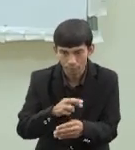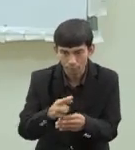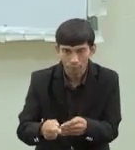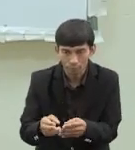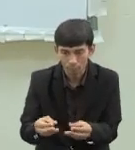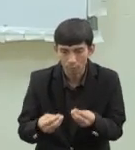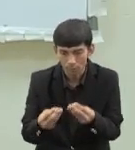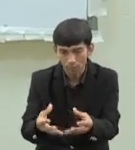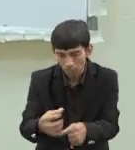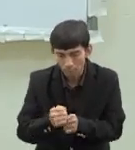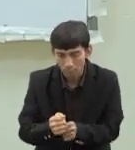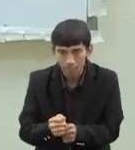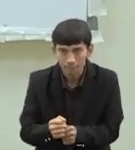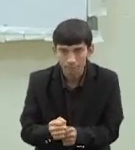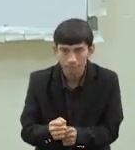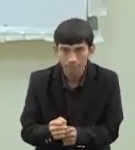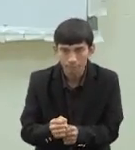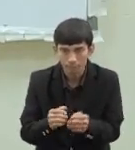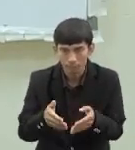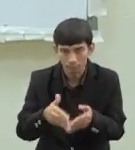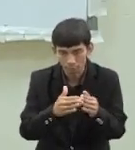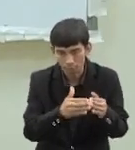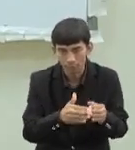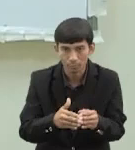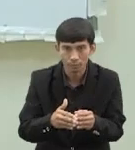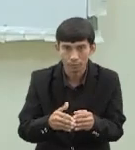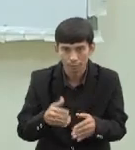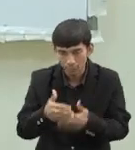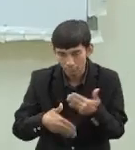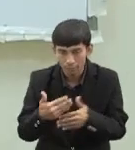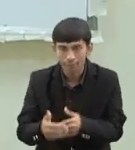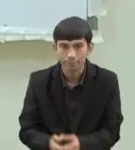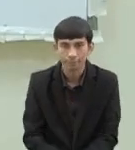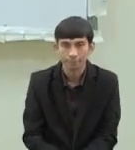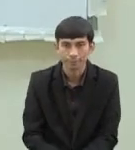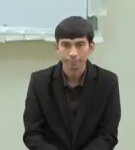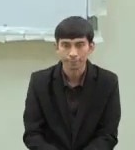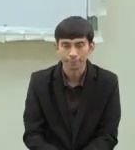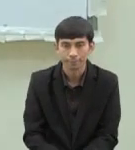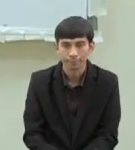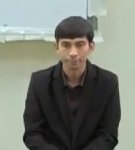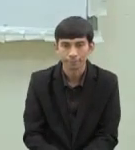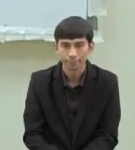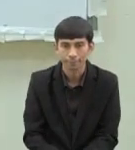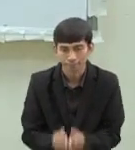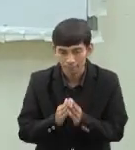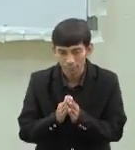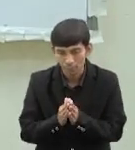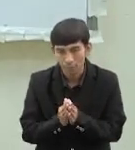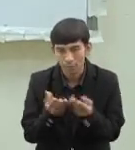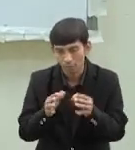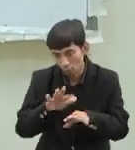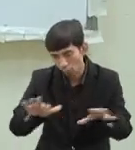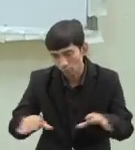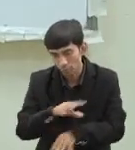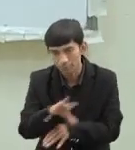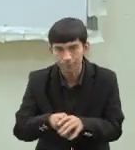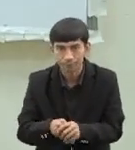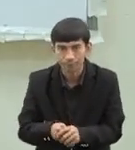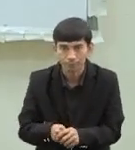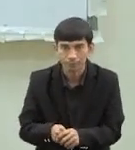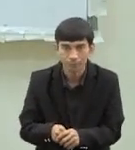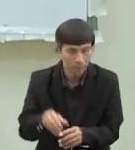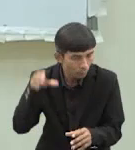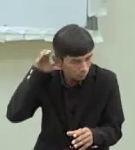bán. Mà nụ cực phung sạch thàn xem sàn ơi. Chà. Ở con chân con tặng khăn nê dòng mạch đáy bằng tốp bí sạp nhạc